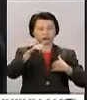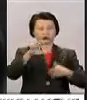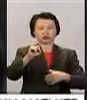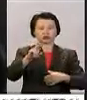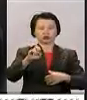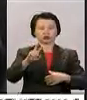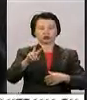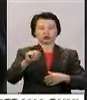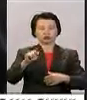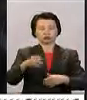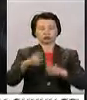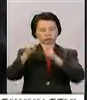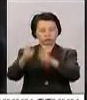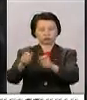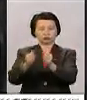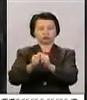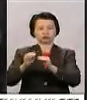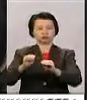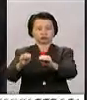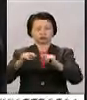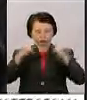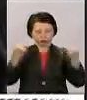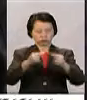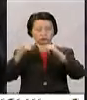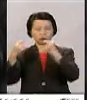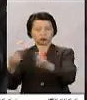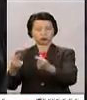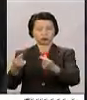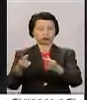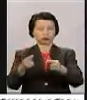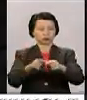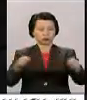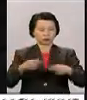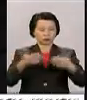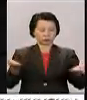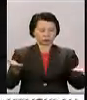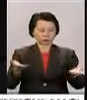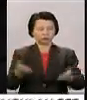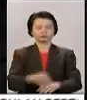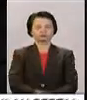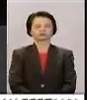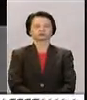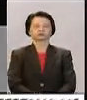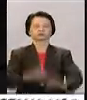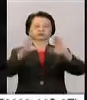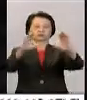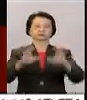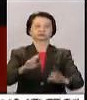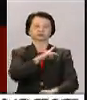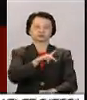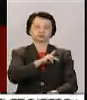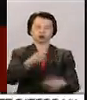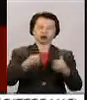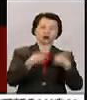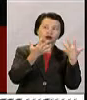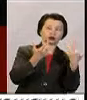yang didedikasikan kepada pergerakan kumpulan-kumpulan indie tempatan. Secara peribadinya, saya memang menanti-nantikan konsert ni lah.